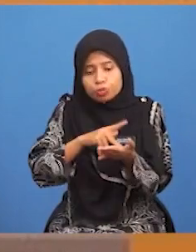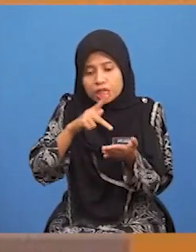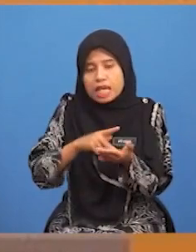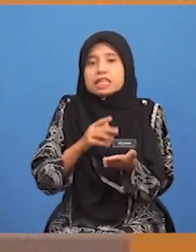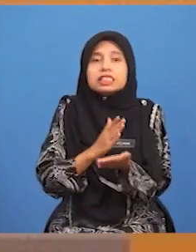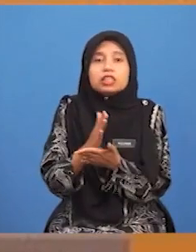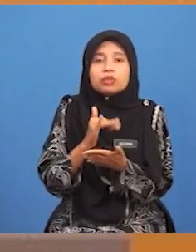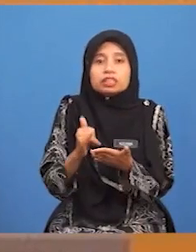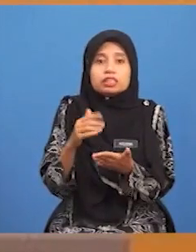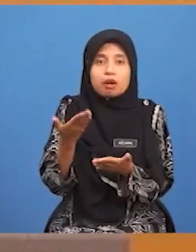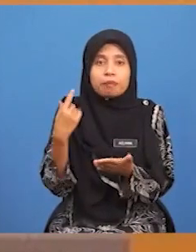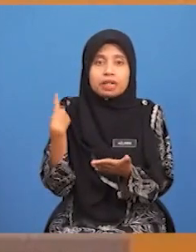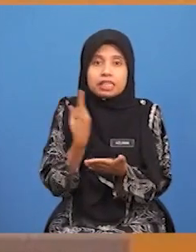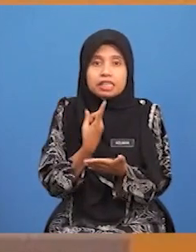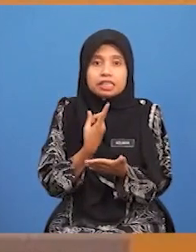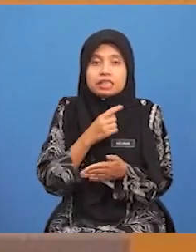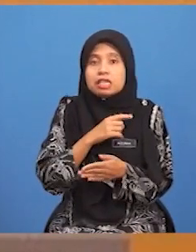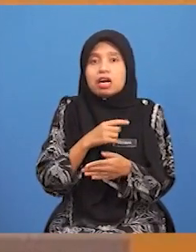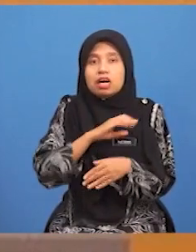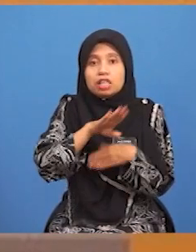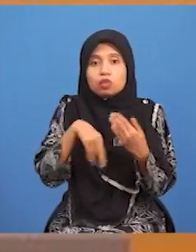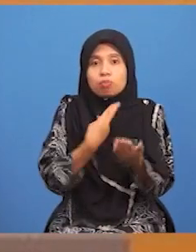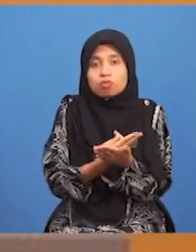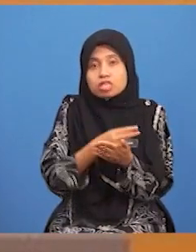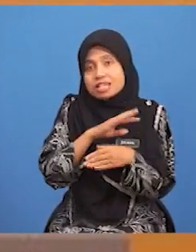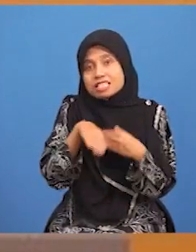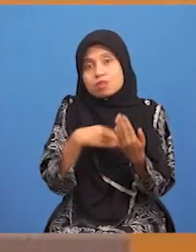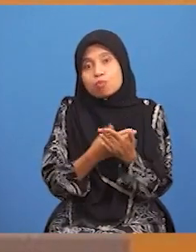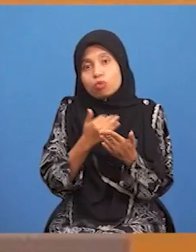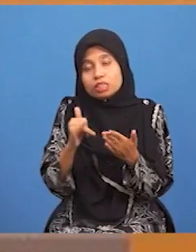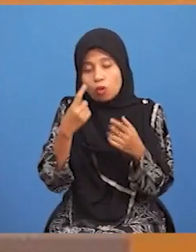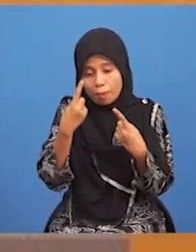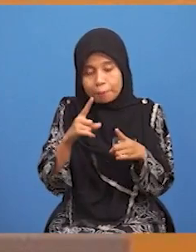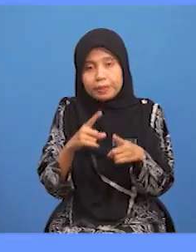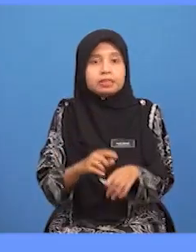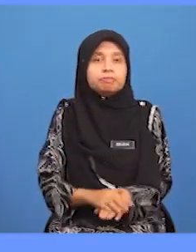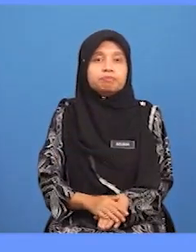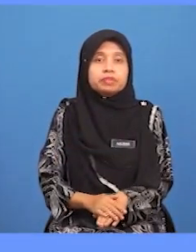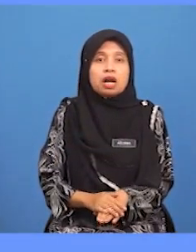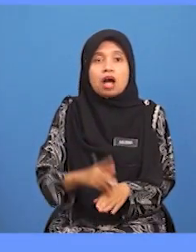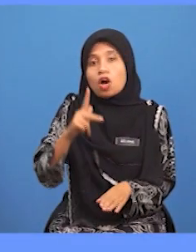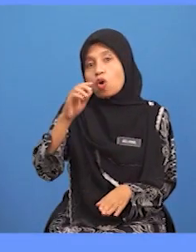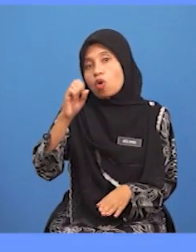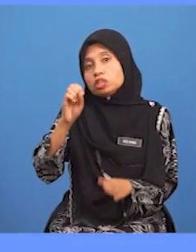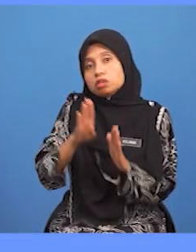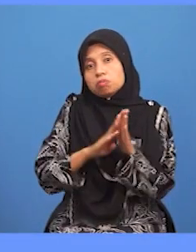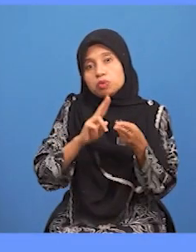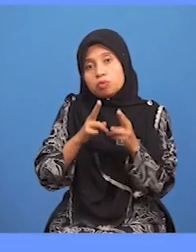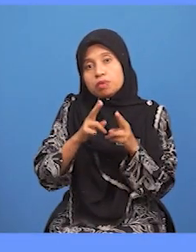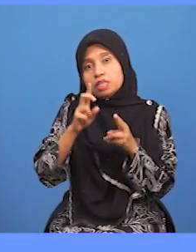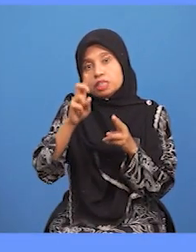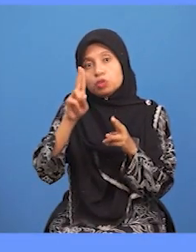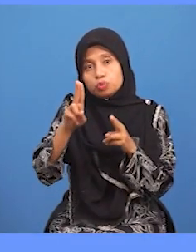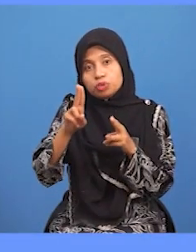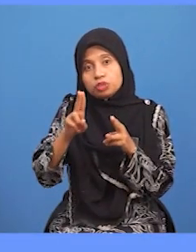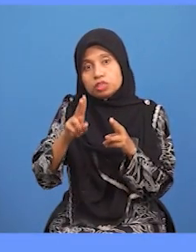Untuk pengiraan seterusnya, mari kita rumuskan jawapan yang diperoleh dalam pengiraan sebelum ini. Kos berubah seunit